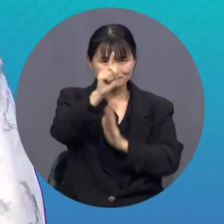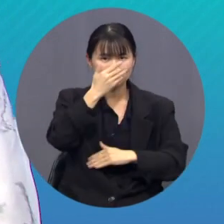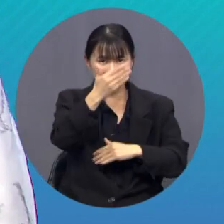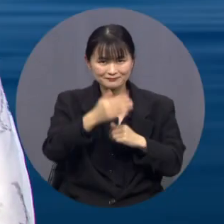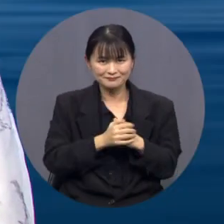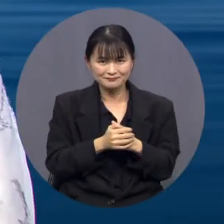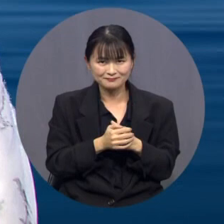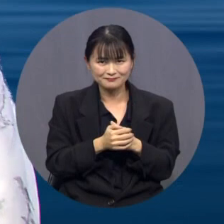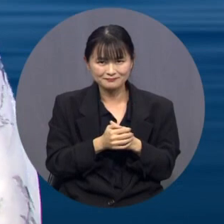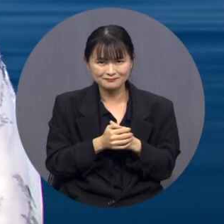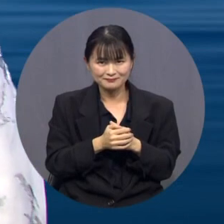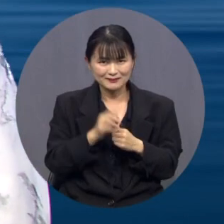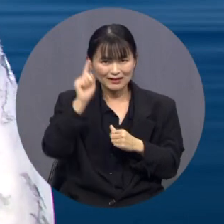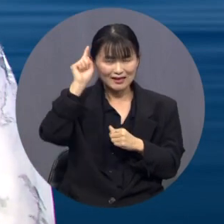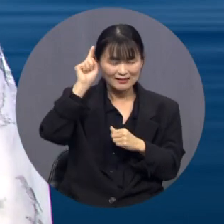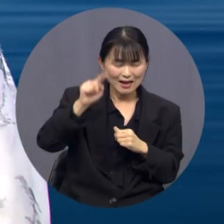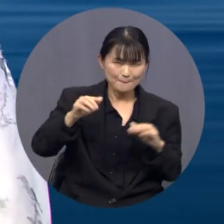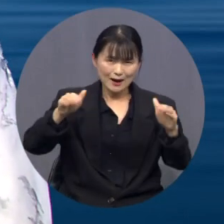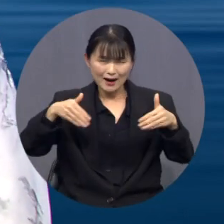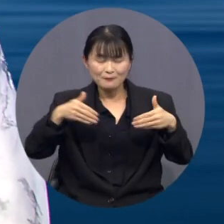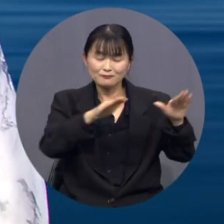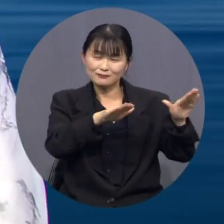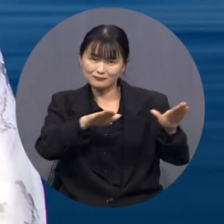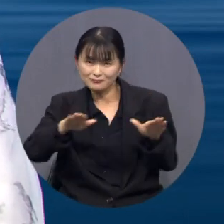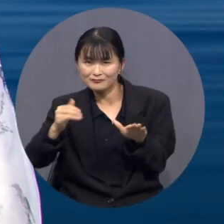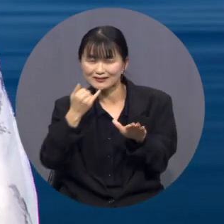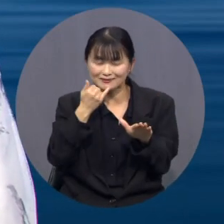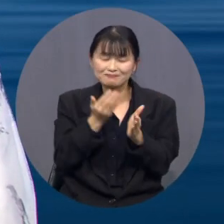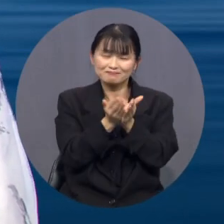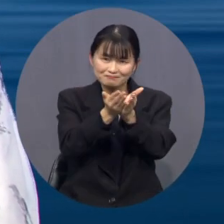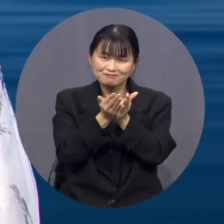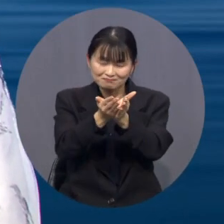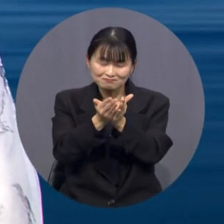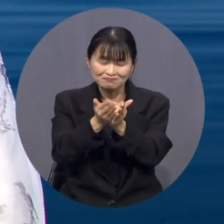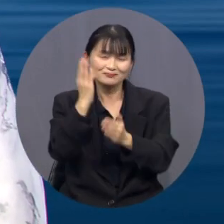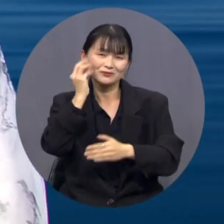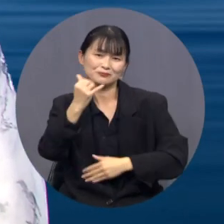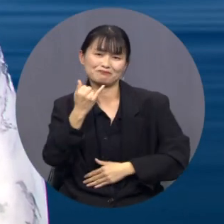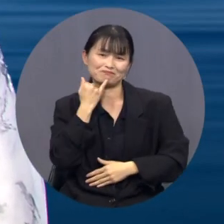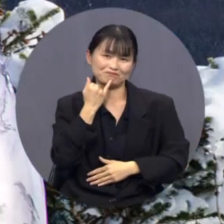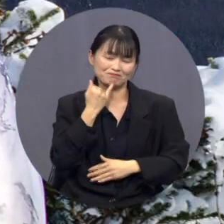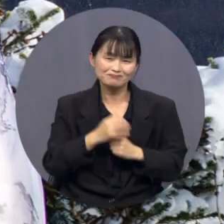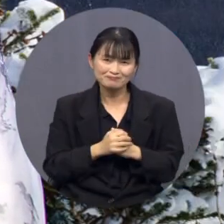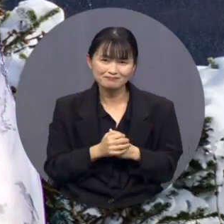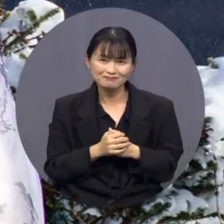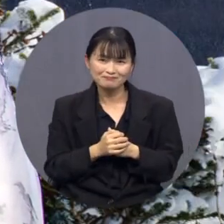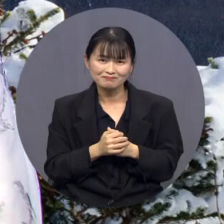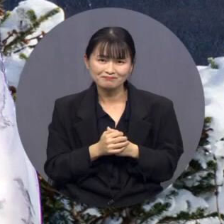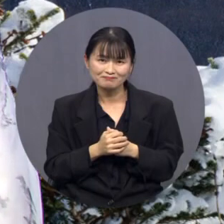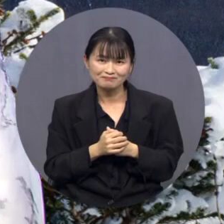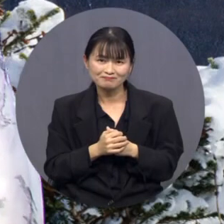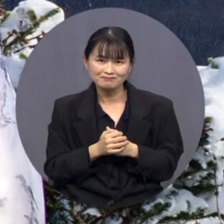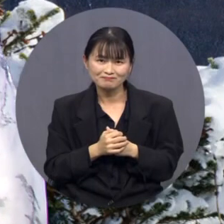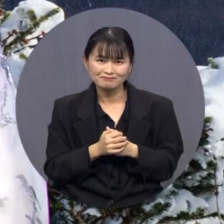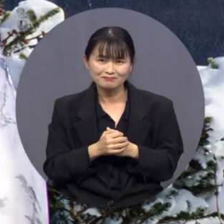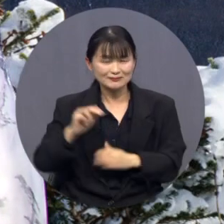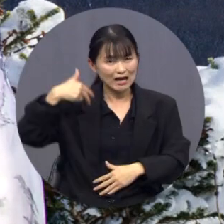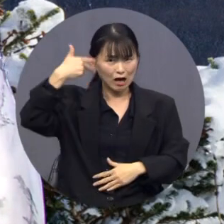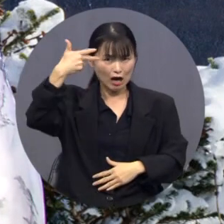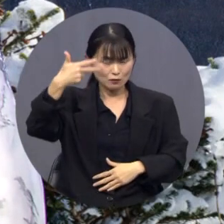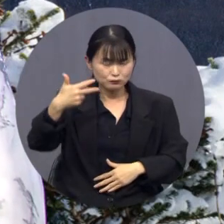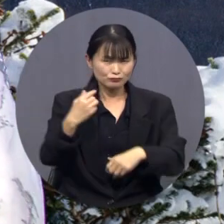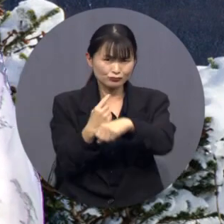오르겠습니다 내일 바다의 물결은 잔잔해서 항해하거나 조업 활동하기 좋겠습니다 다음 주는